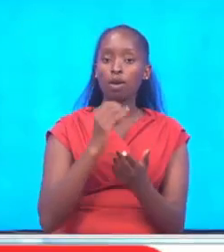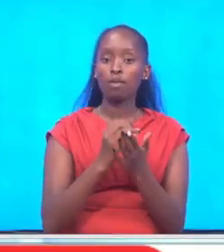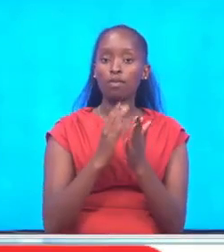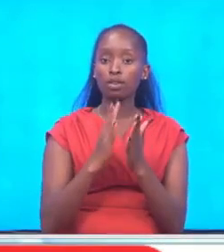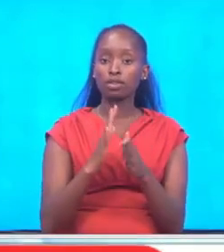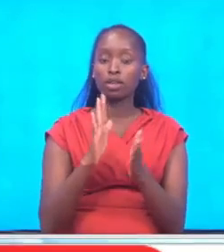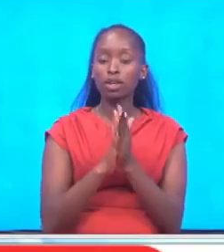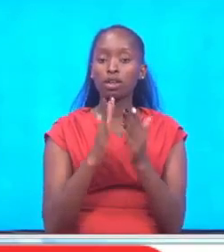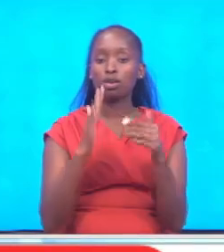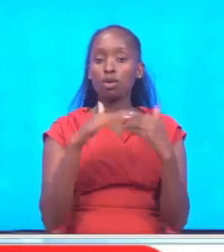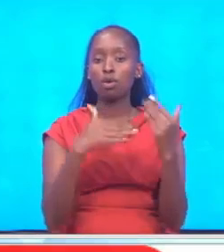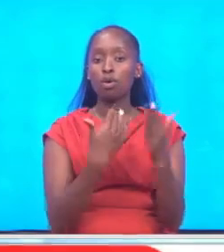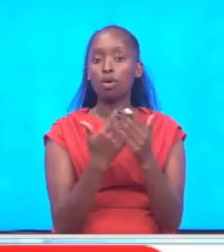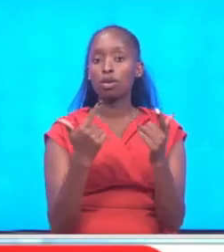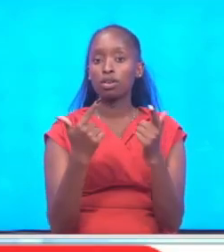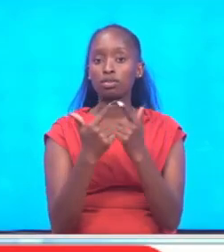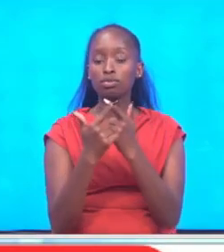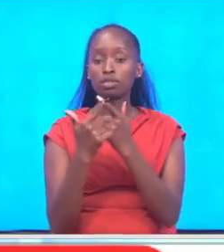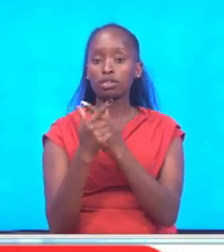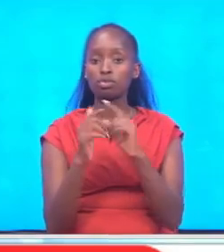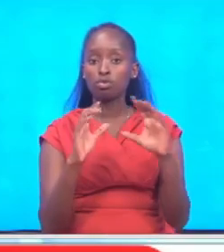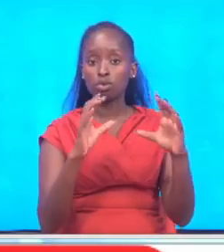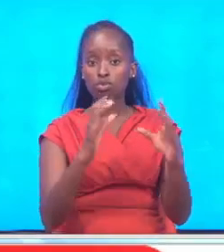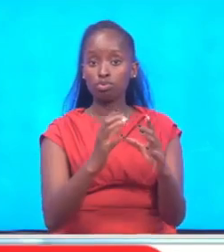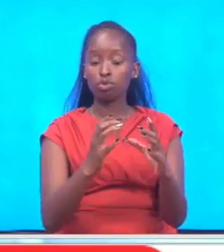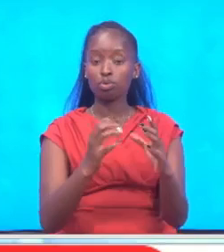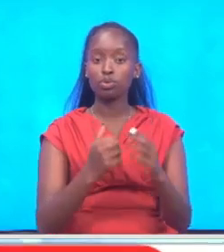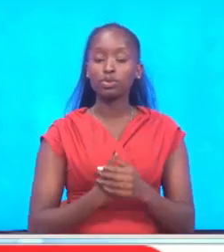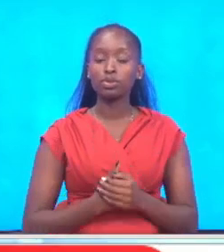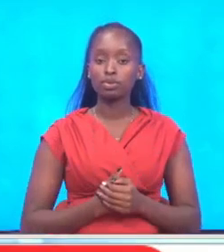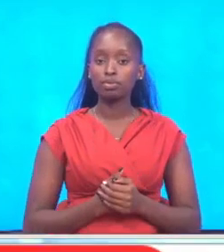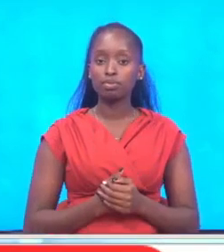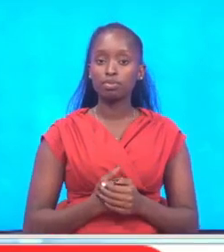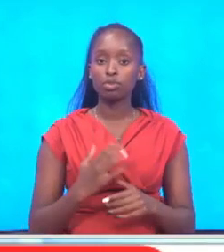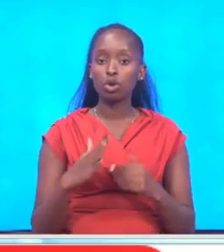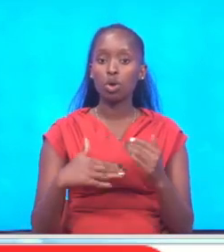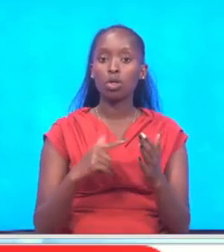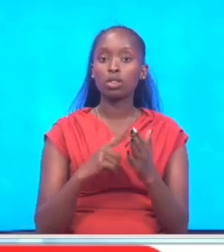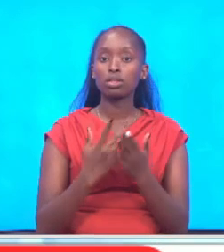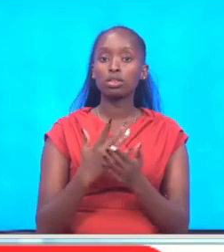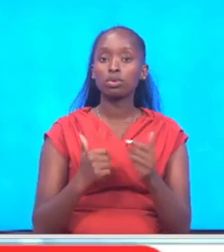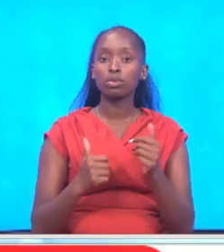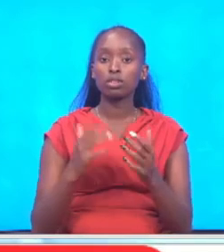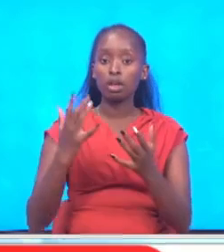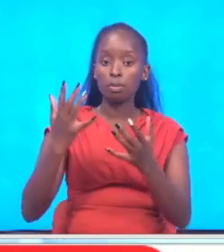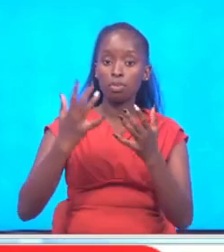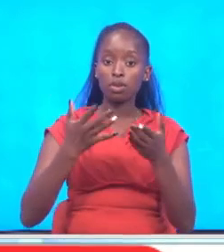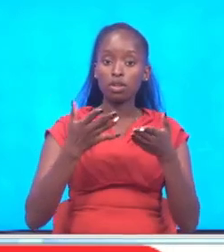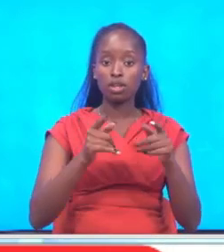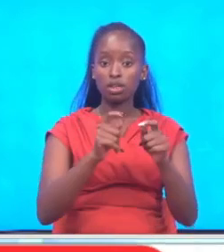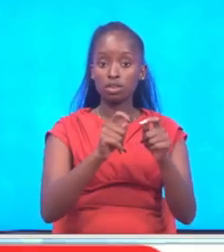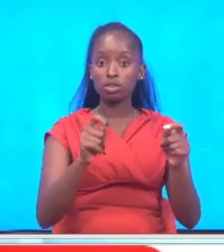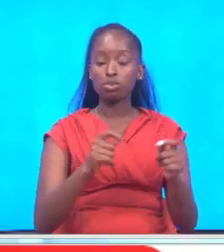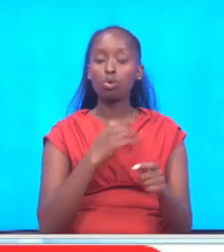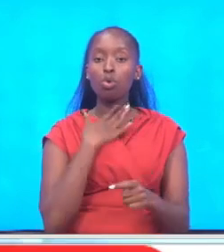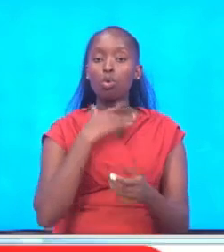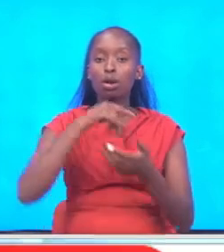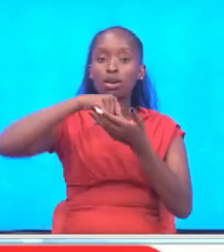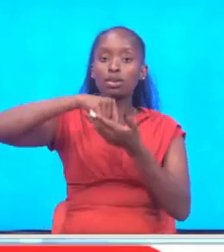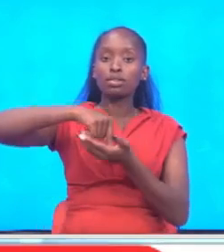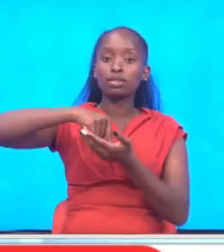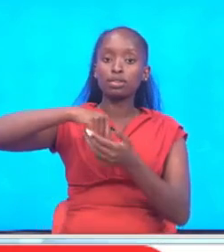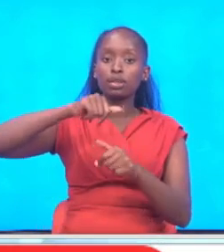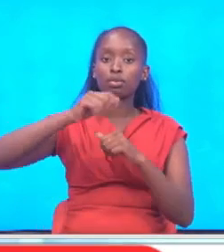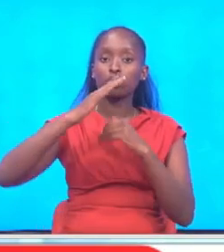An interesting innovations that you've brought to the table is this concept of this state